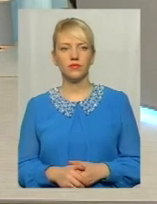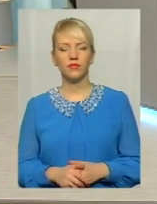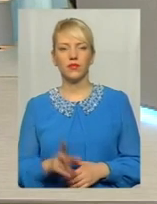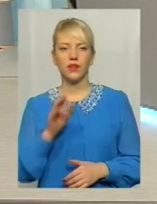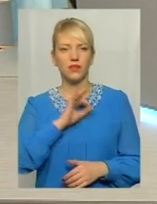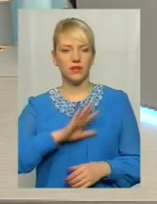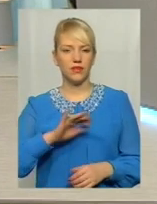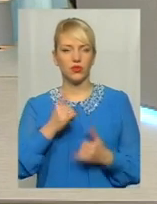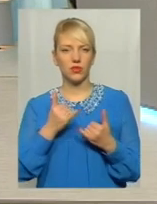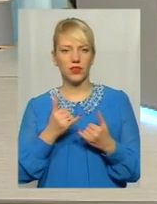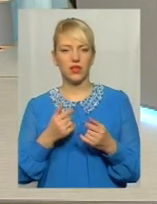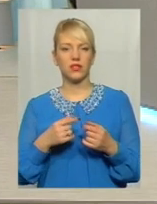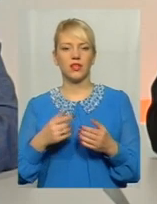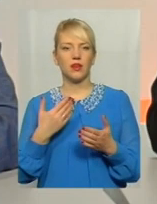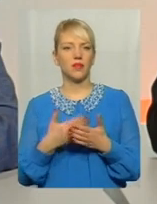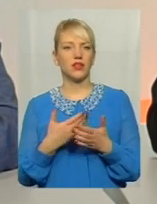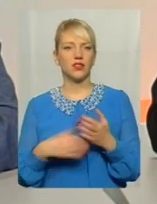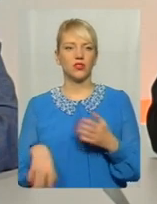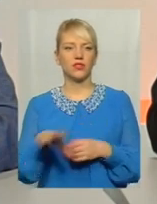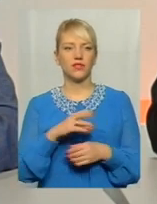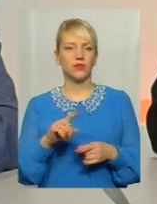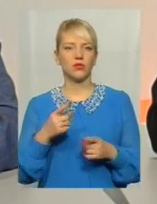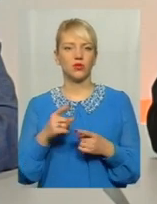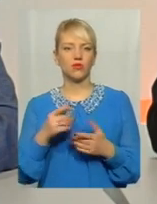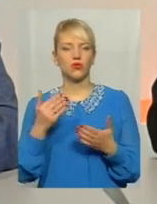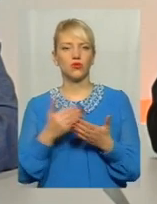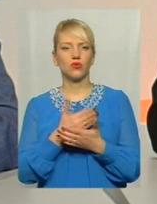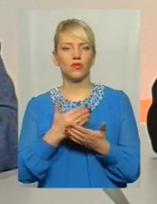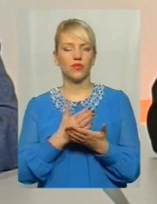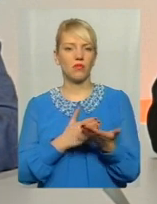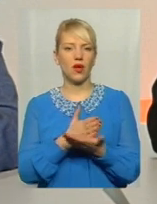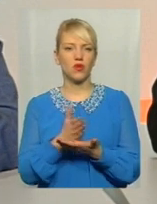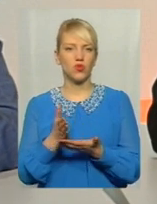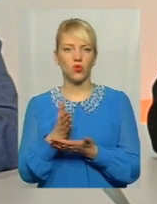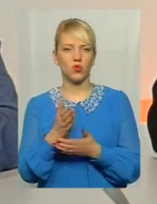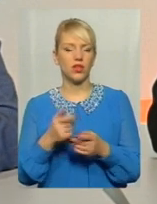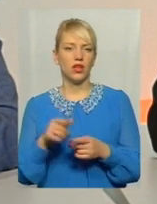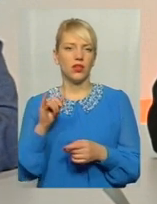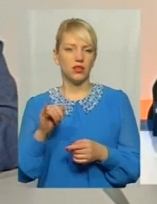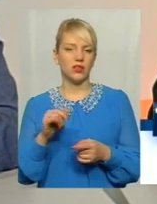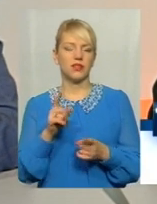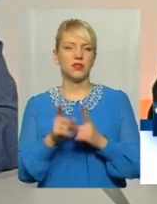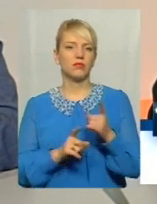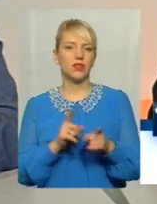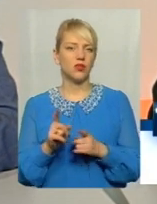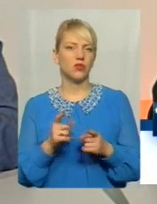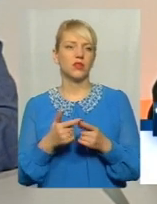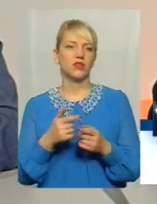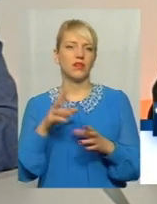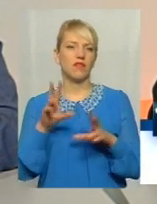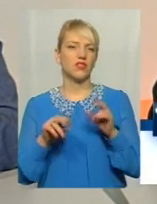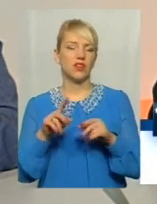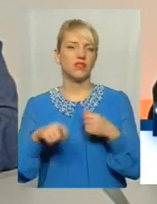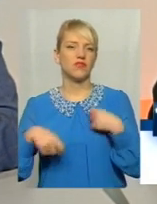Невигідно зараз, я можу сказати, що практично всім, тому що накатуються нові маршрути, накатуються змінені маршрути. Звичайно, що перевізники зараз працюють в